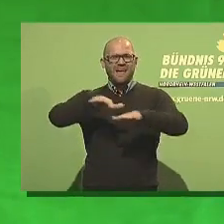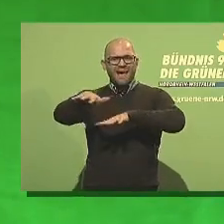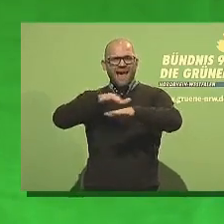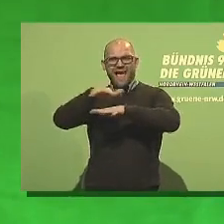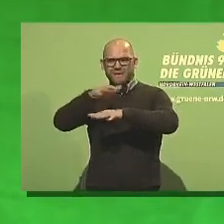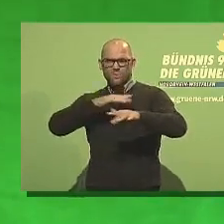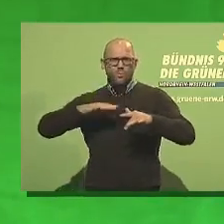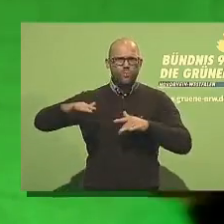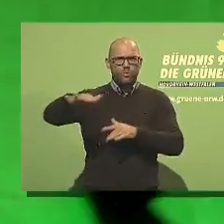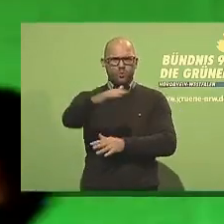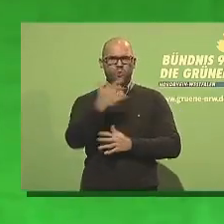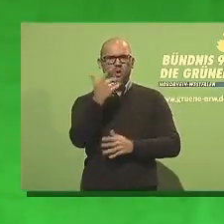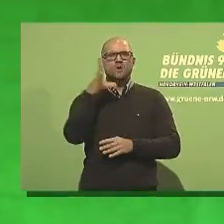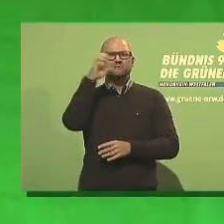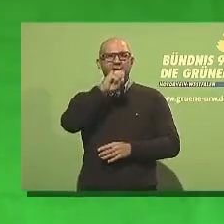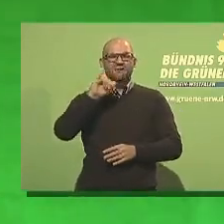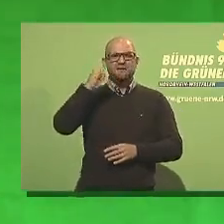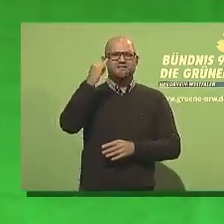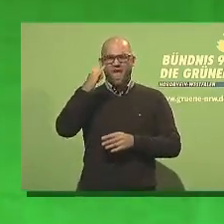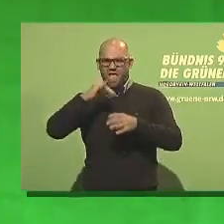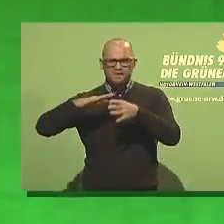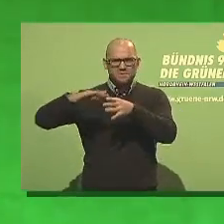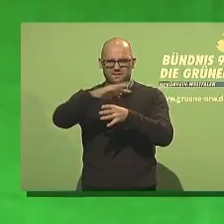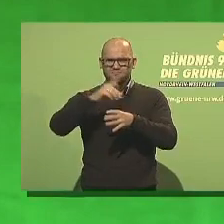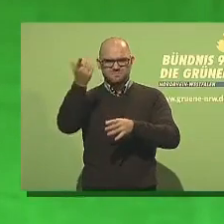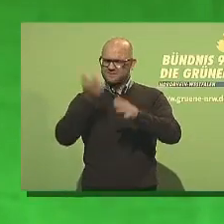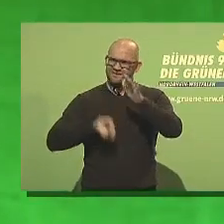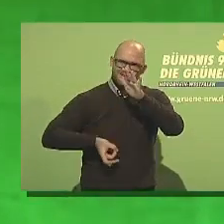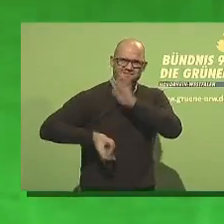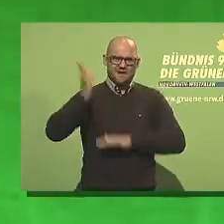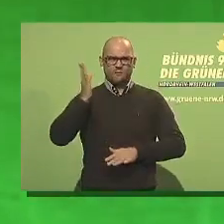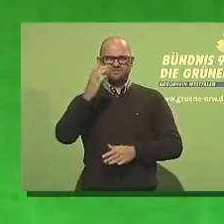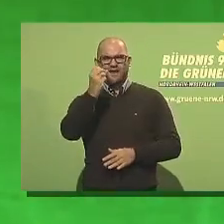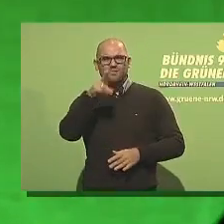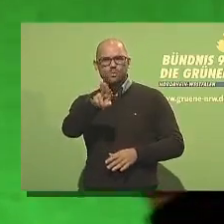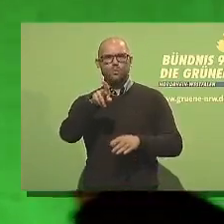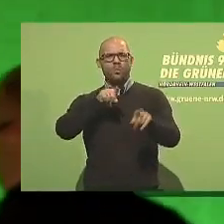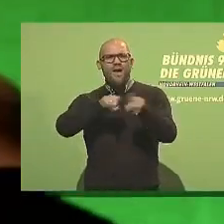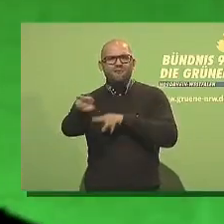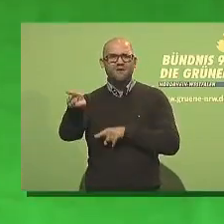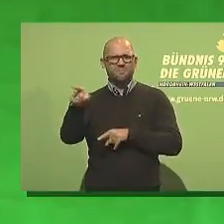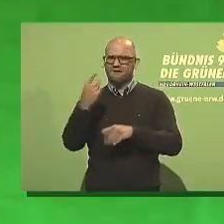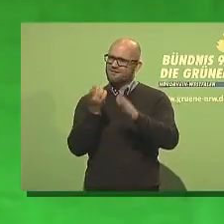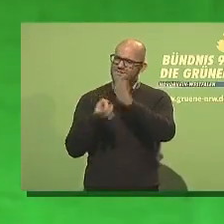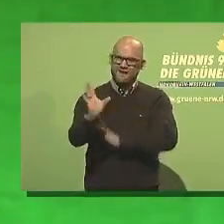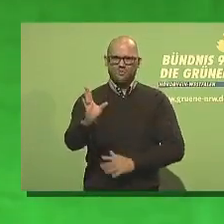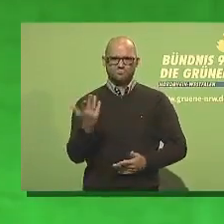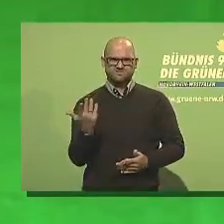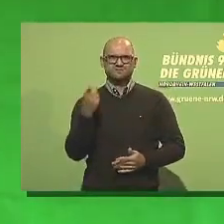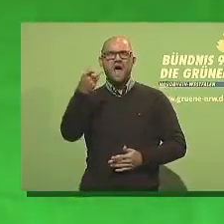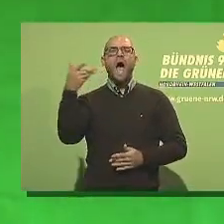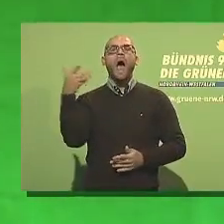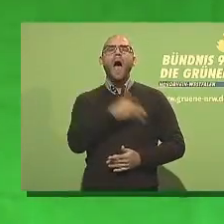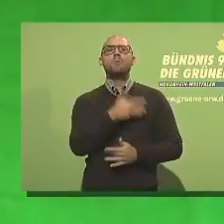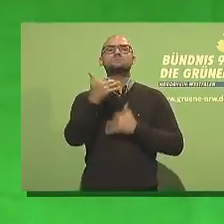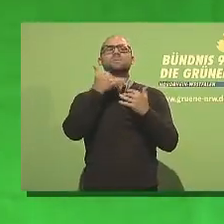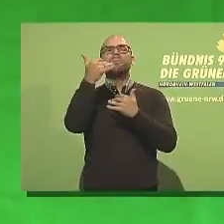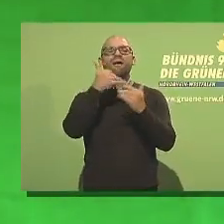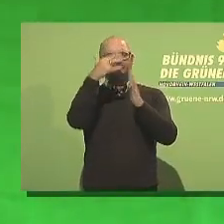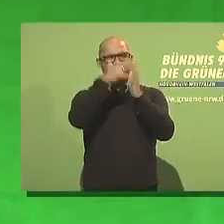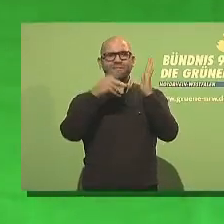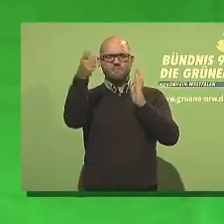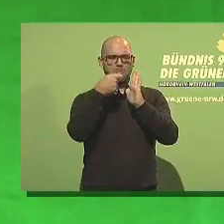lieber den Armutsbericht frisiert, als die Armut zu bekämpfen. Eine Regierung, die sich in Karlsruhe